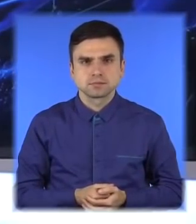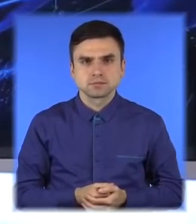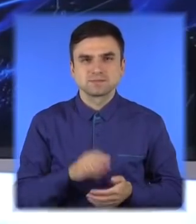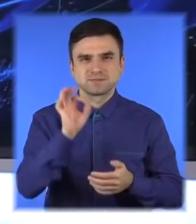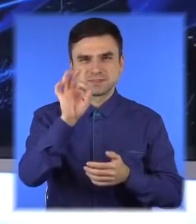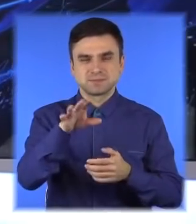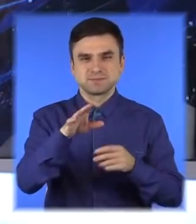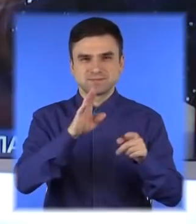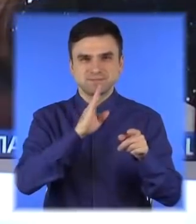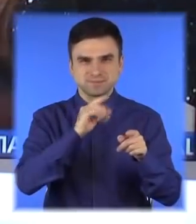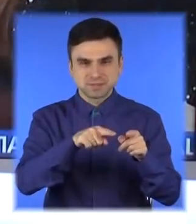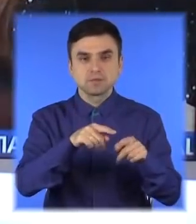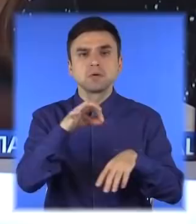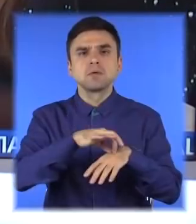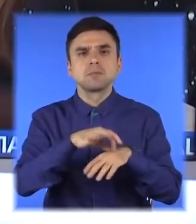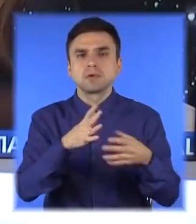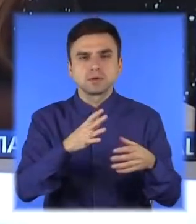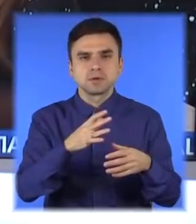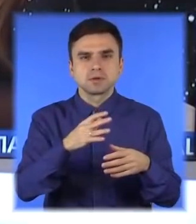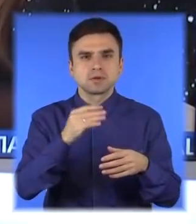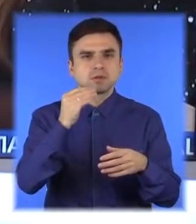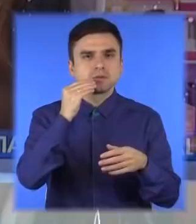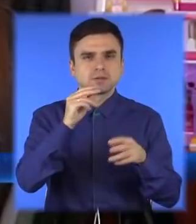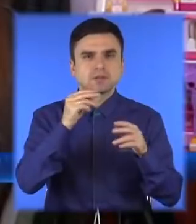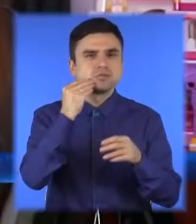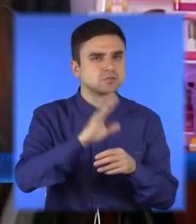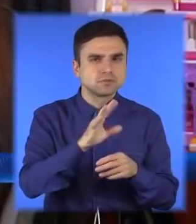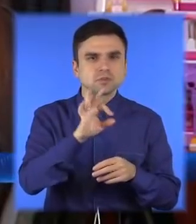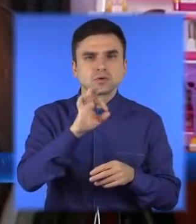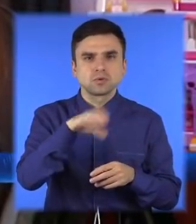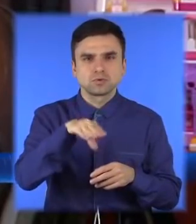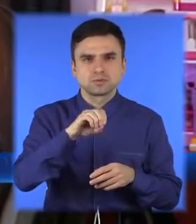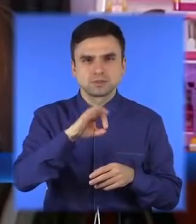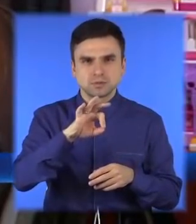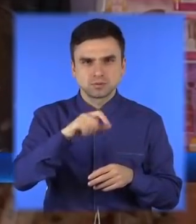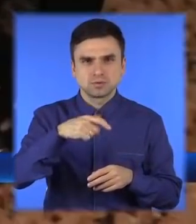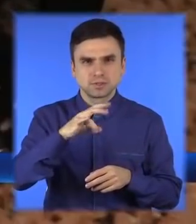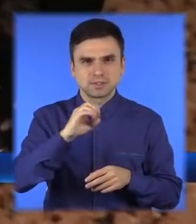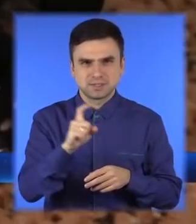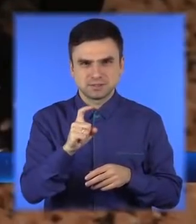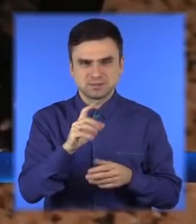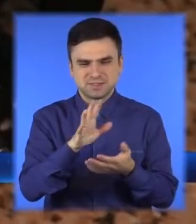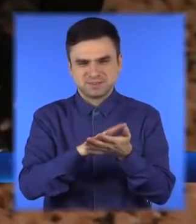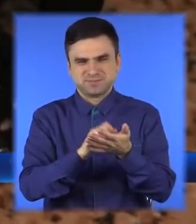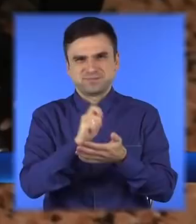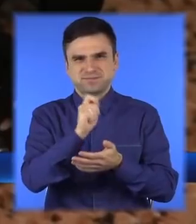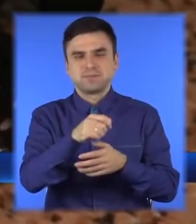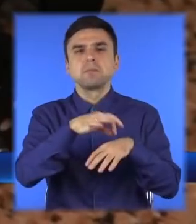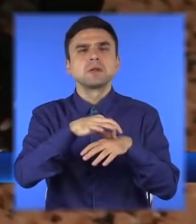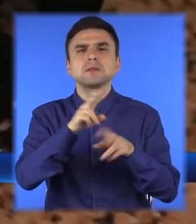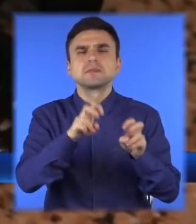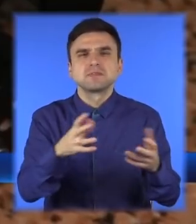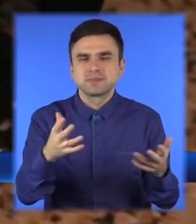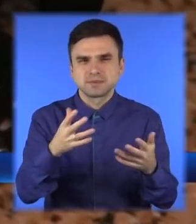Нагадаю, у Олександри діагноз – недосконалий остеогенез, іншими словами – хвороба кришталевої людини. Її кістки